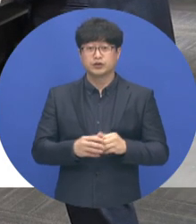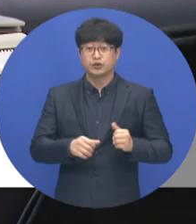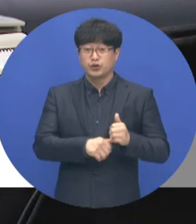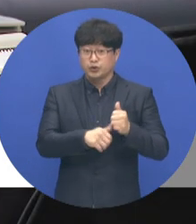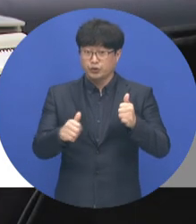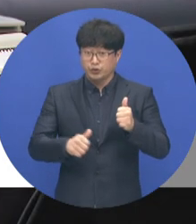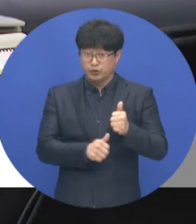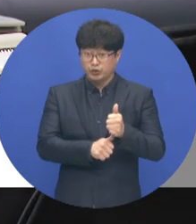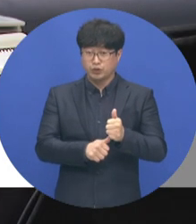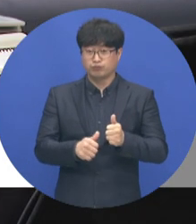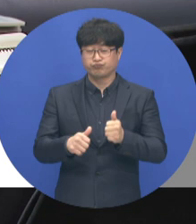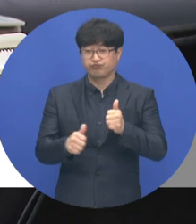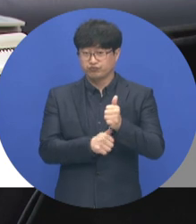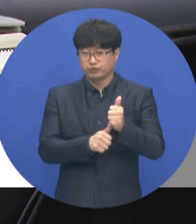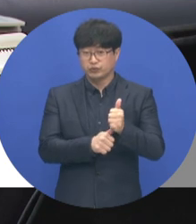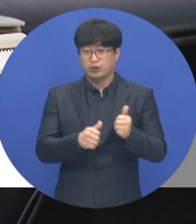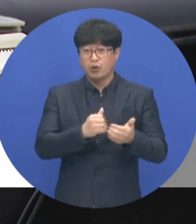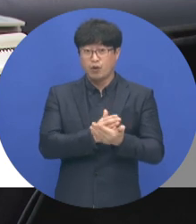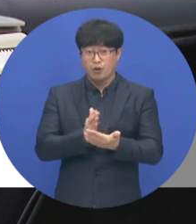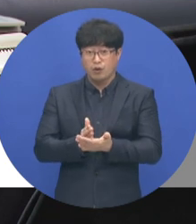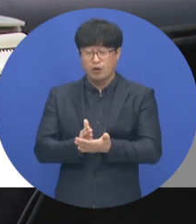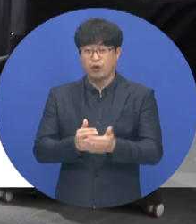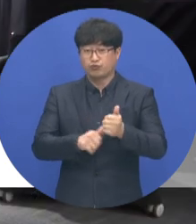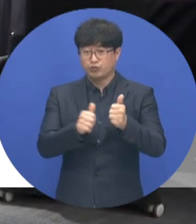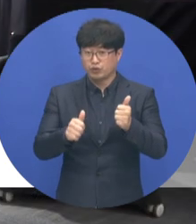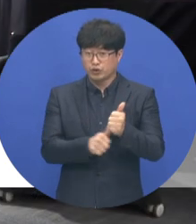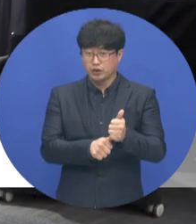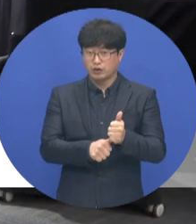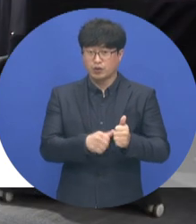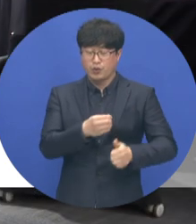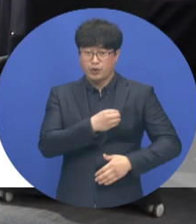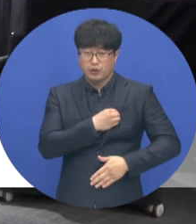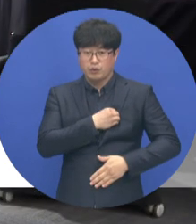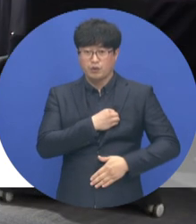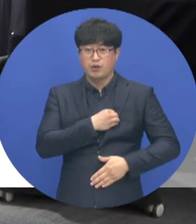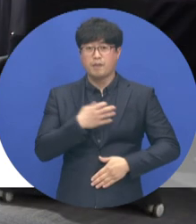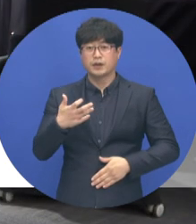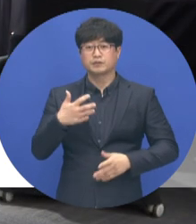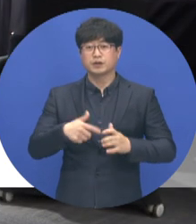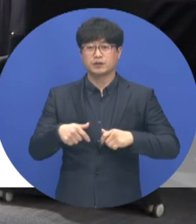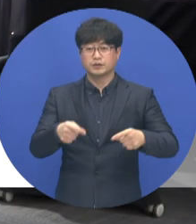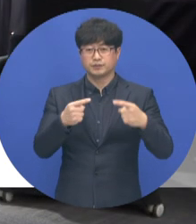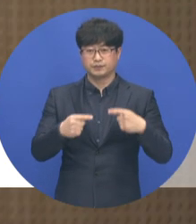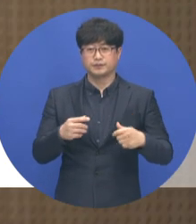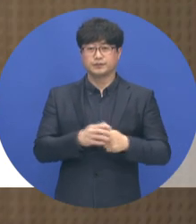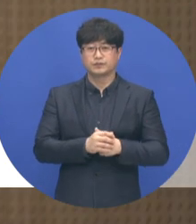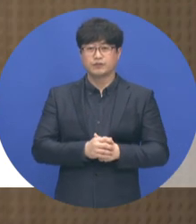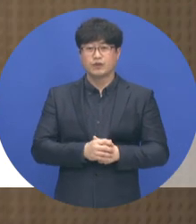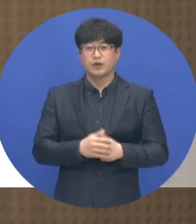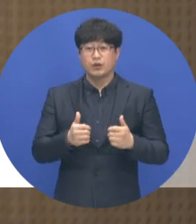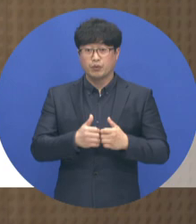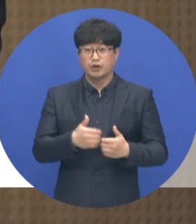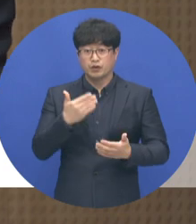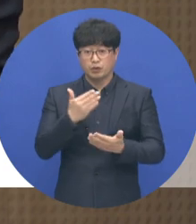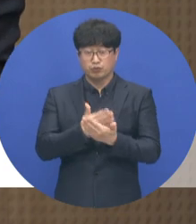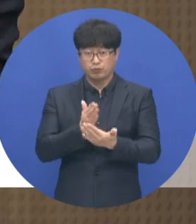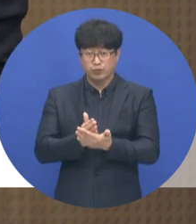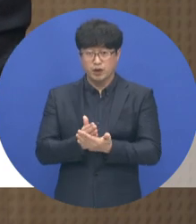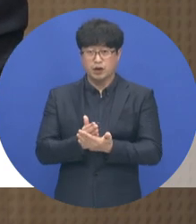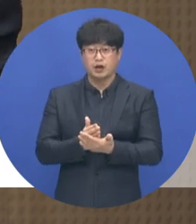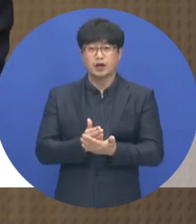공동 부위원장을 비롯해 분과별 위원장과 도의원 실국장 등 80여명이 참석했습니다 워크숍은 일곱개